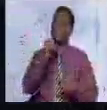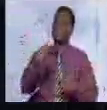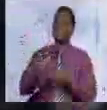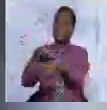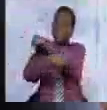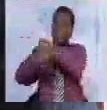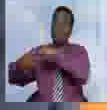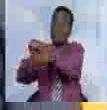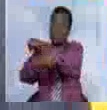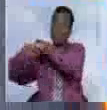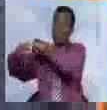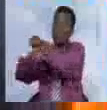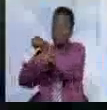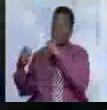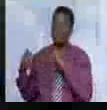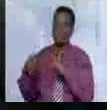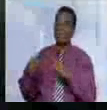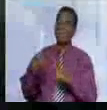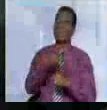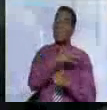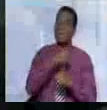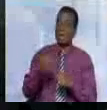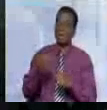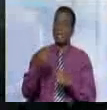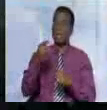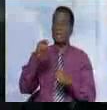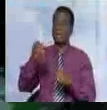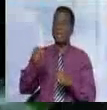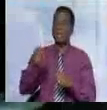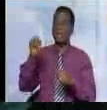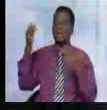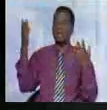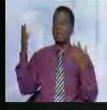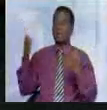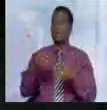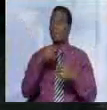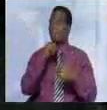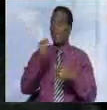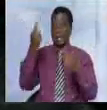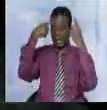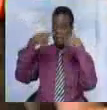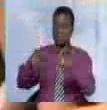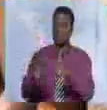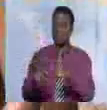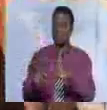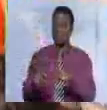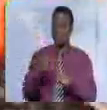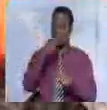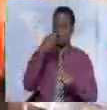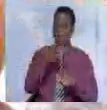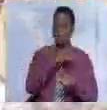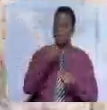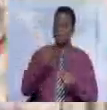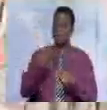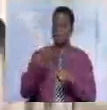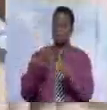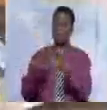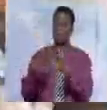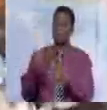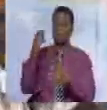qu'elle appelle un hold-up du pouvoir. Elle a appelé à une journée ville morte le 25 novembre. Son porte-parole affirme avoir saisi